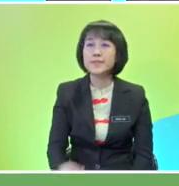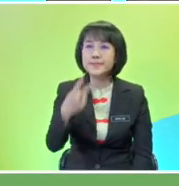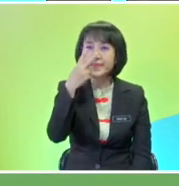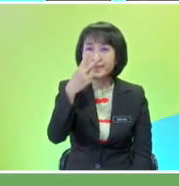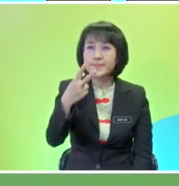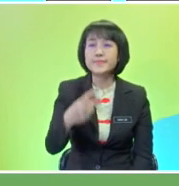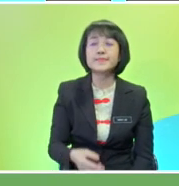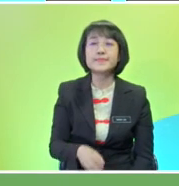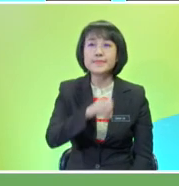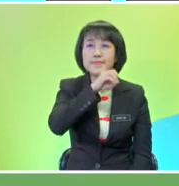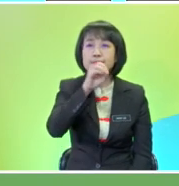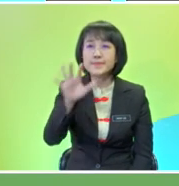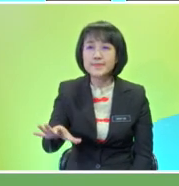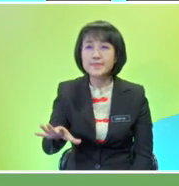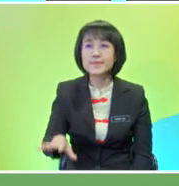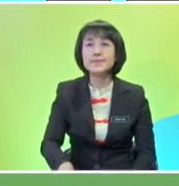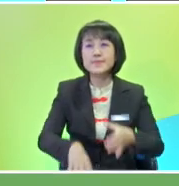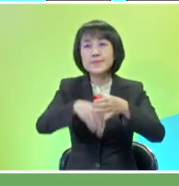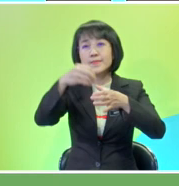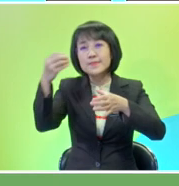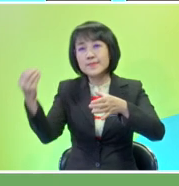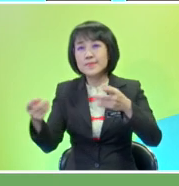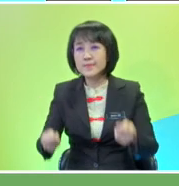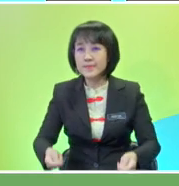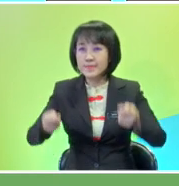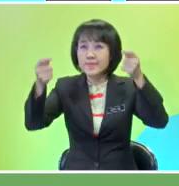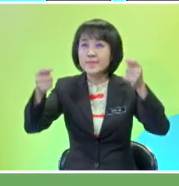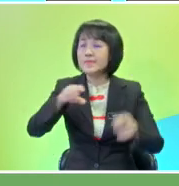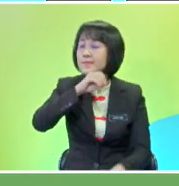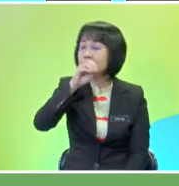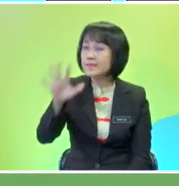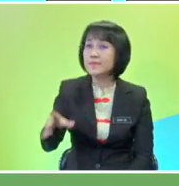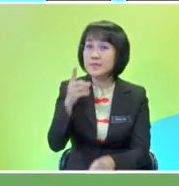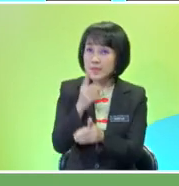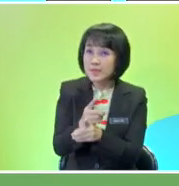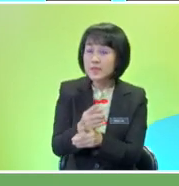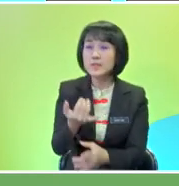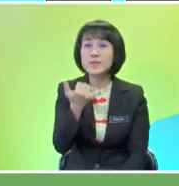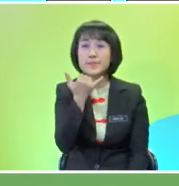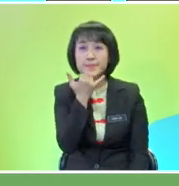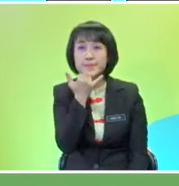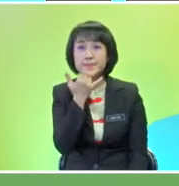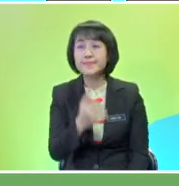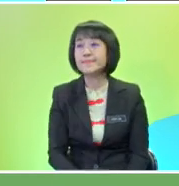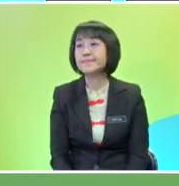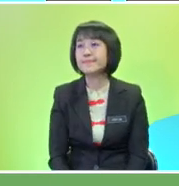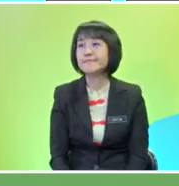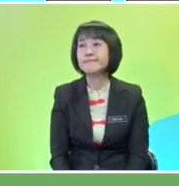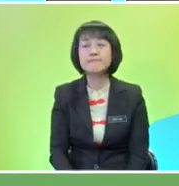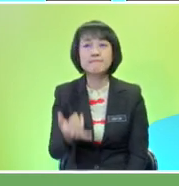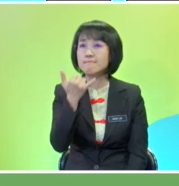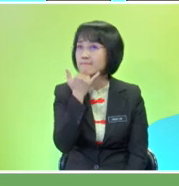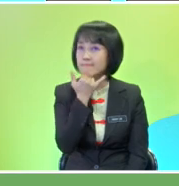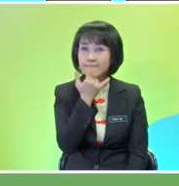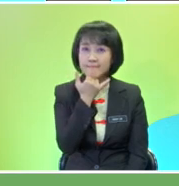sampah itu berada di lu di luar tu sampah bet betul ke tidak tak betul tu ya